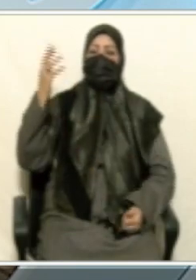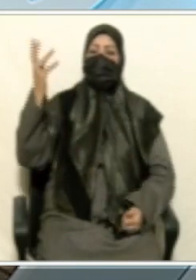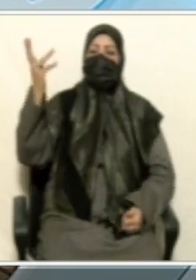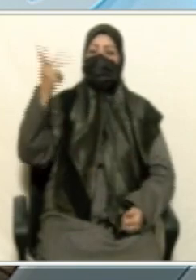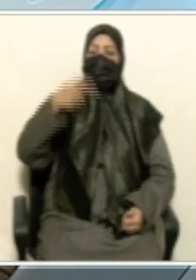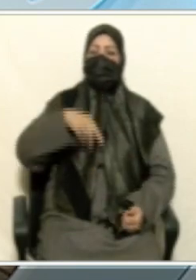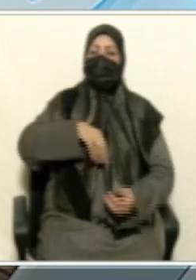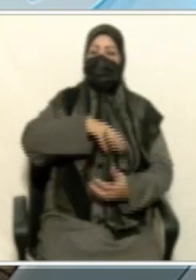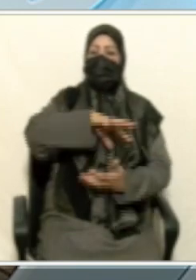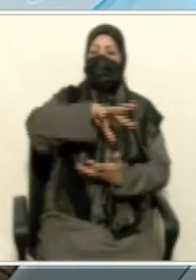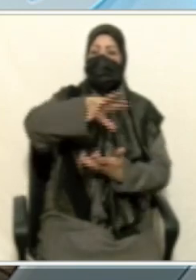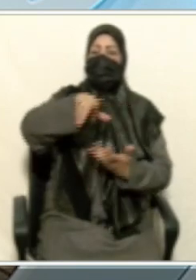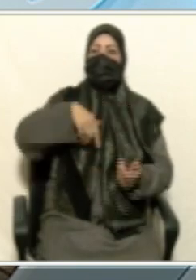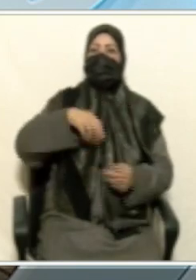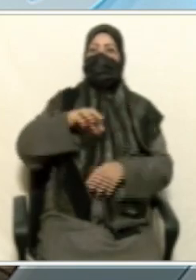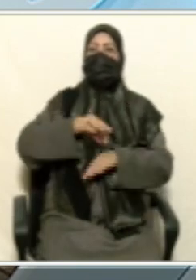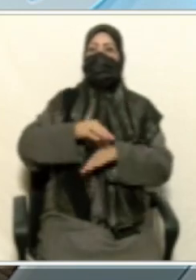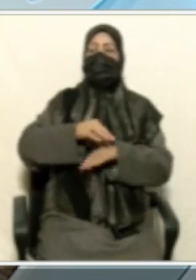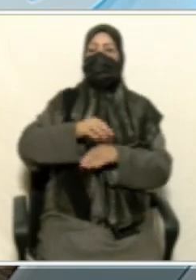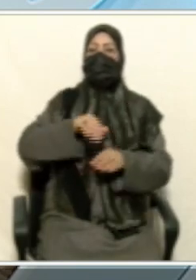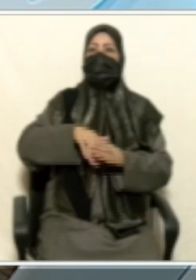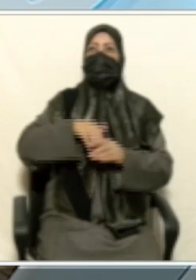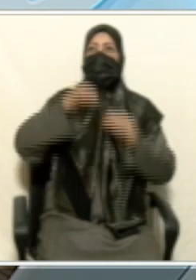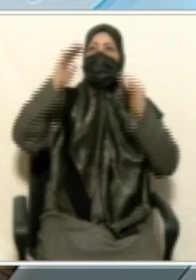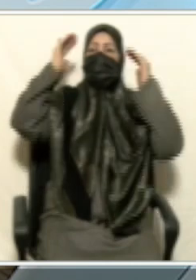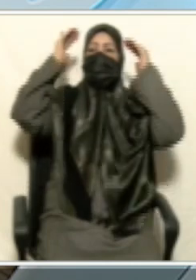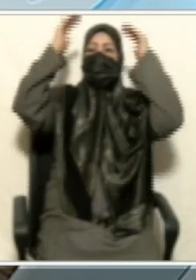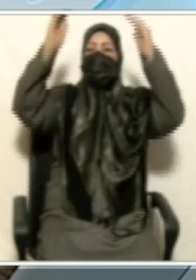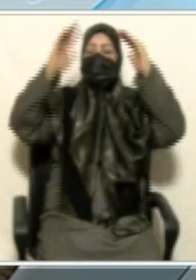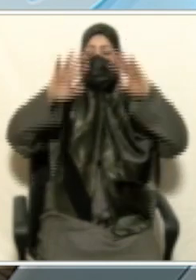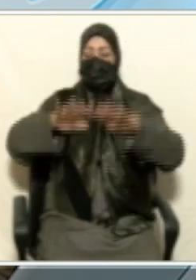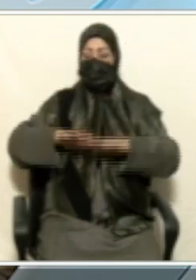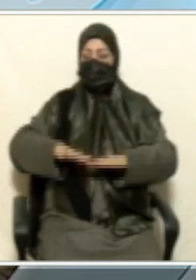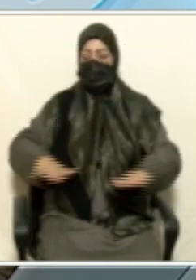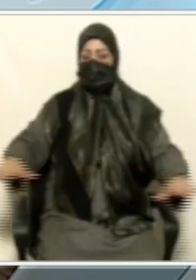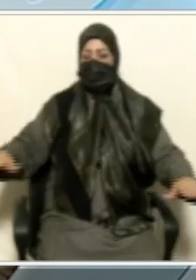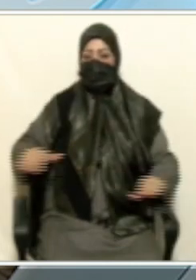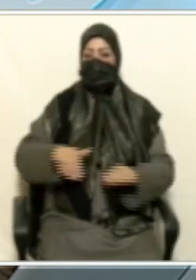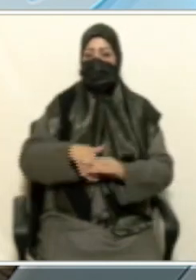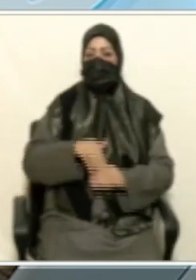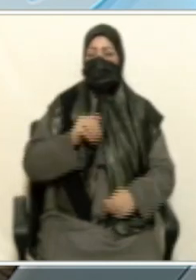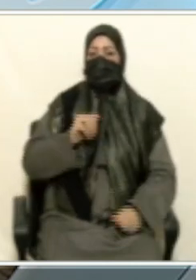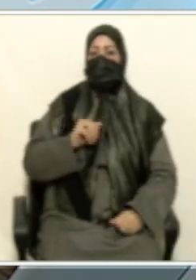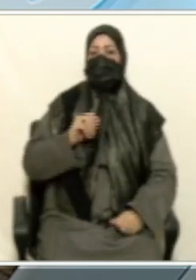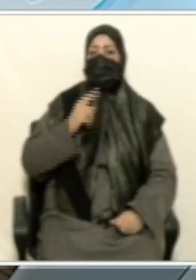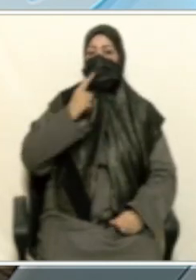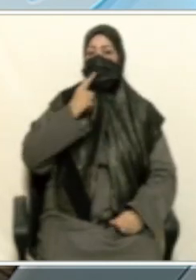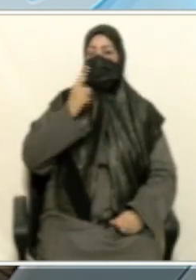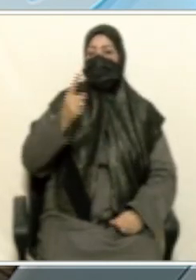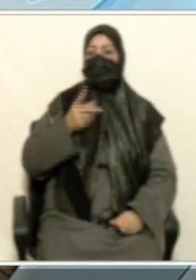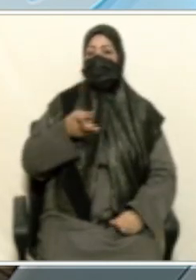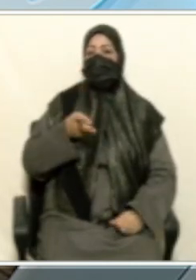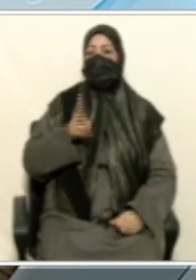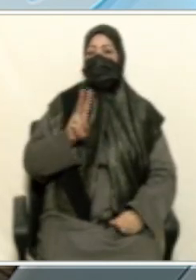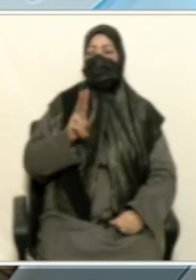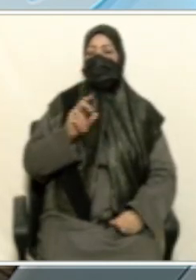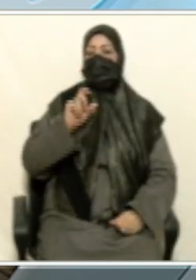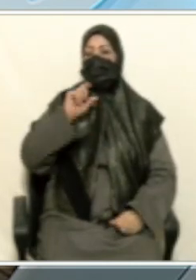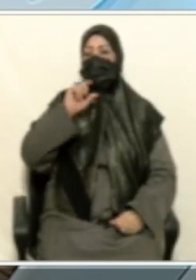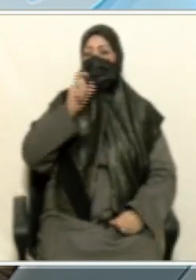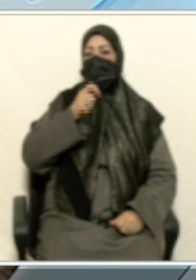السماوات والأرض، إن السنة 12 شهرا منها 4 حرم